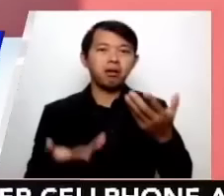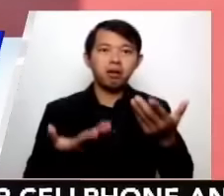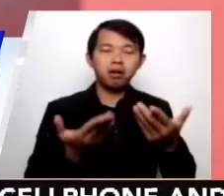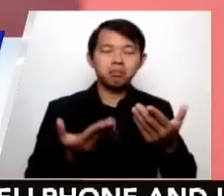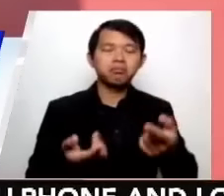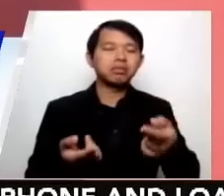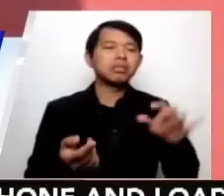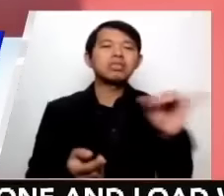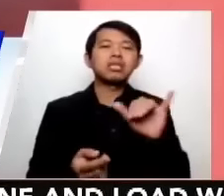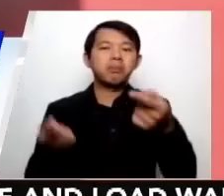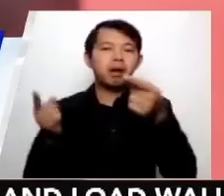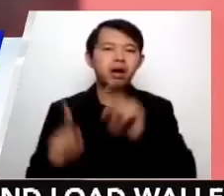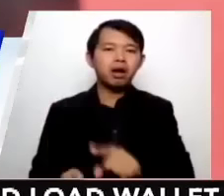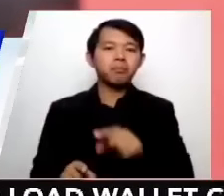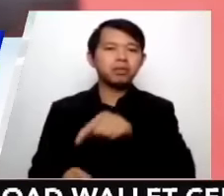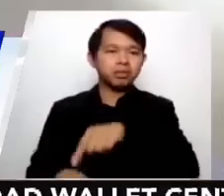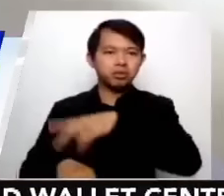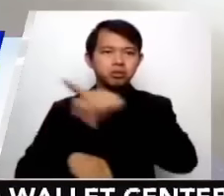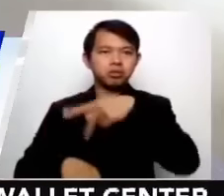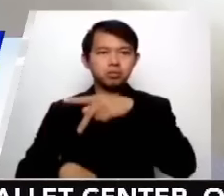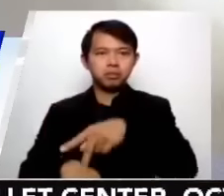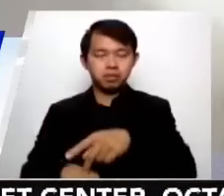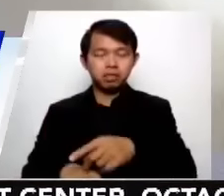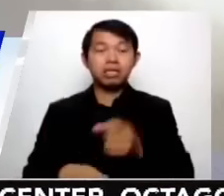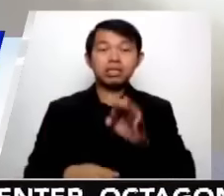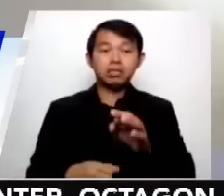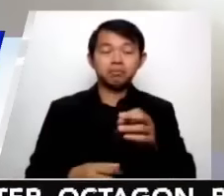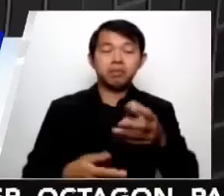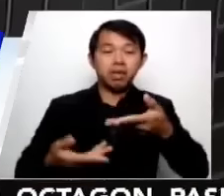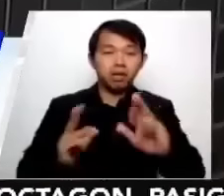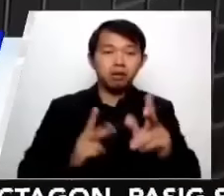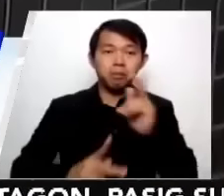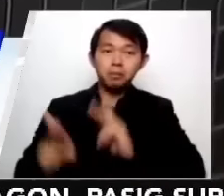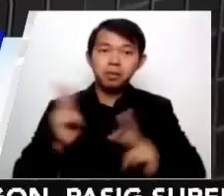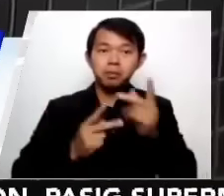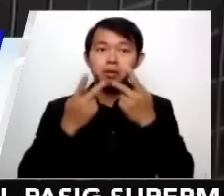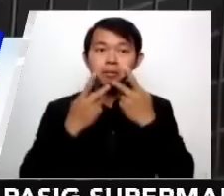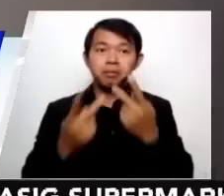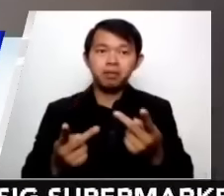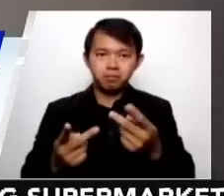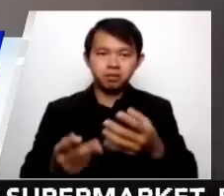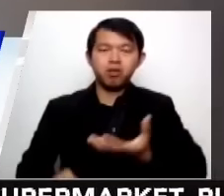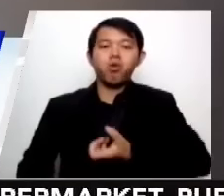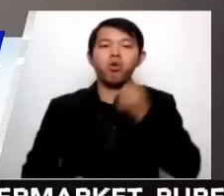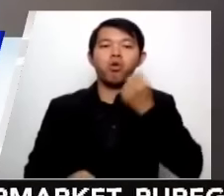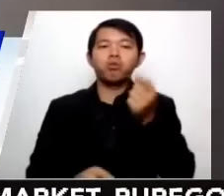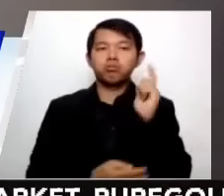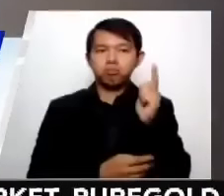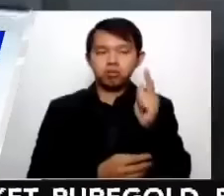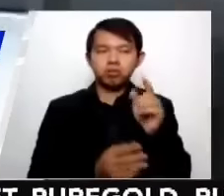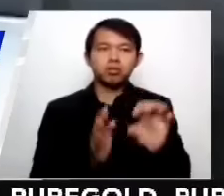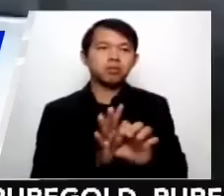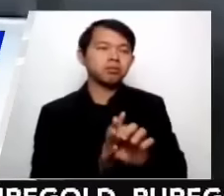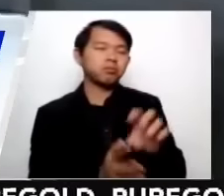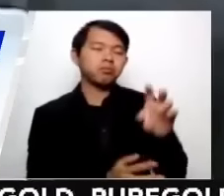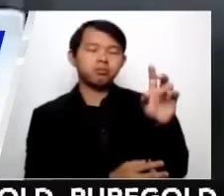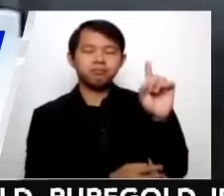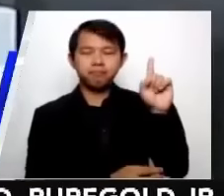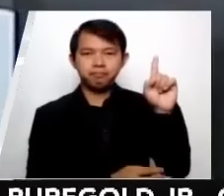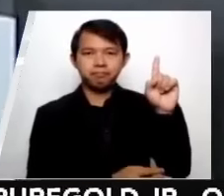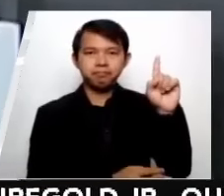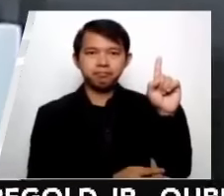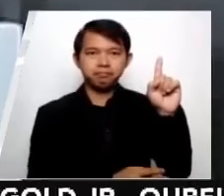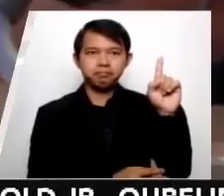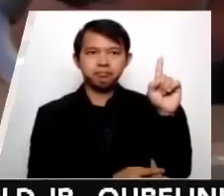ang mga sibilyan na bumili at magmay-ari ng mga semi-automatic high-powered firearms gaya ng 7.62 at 5.56 caliber